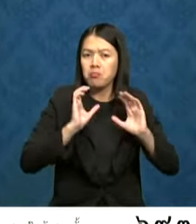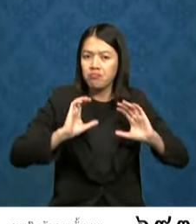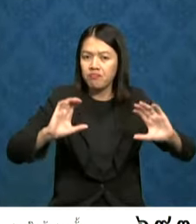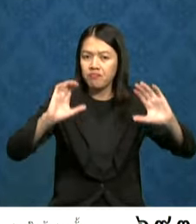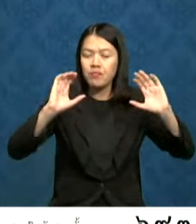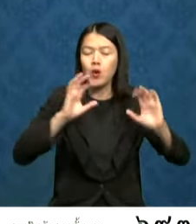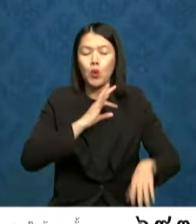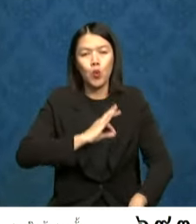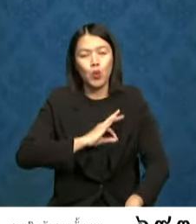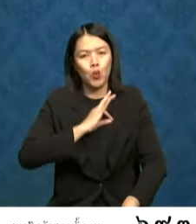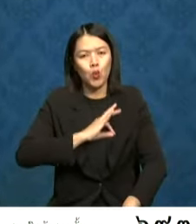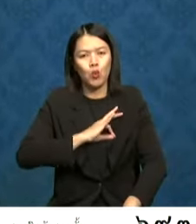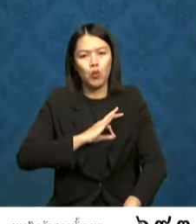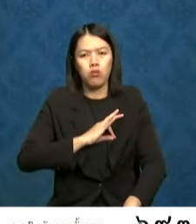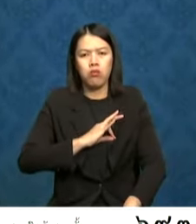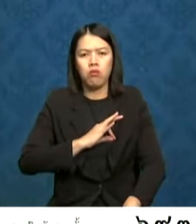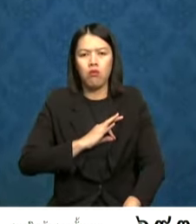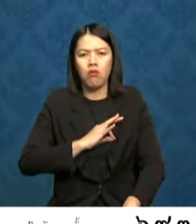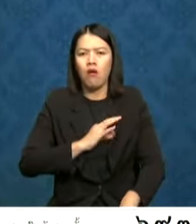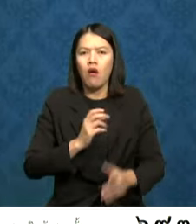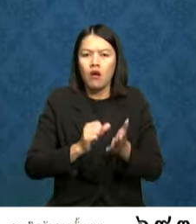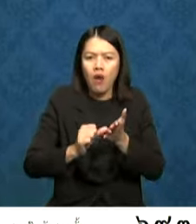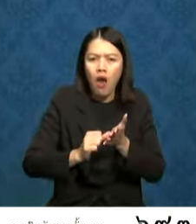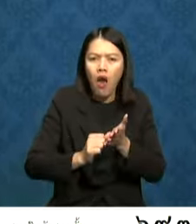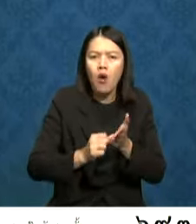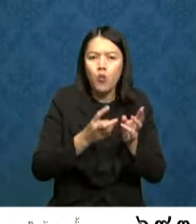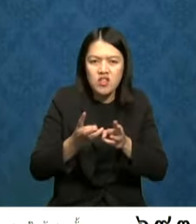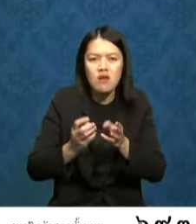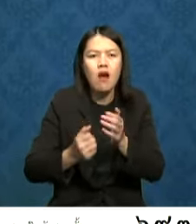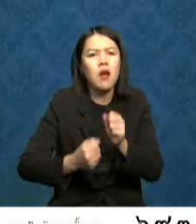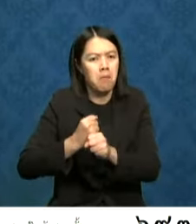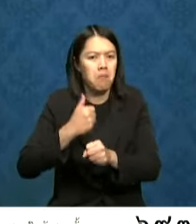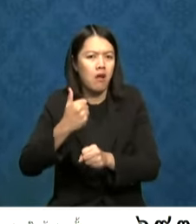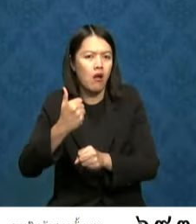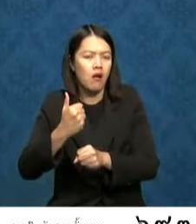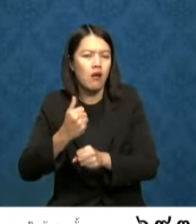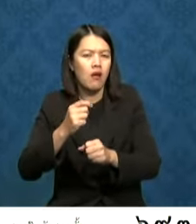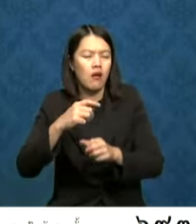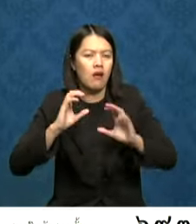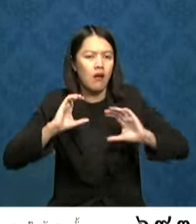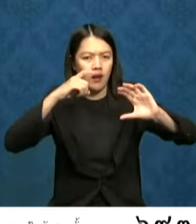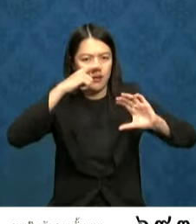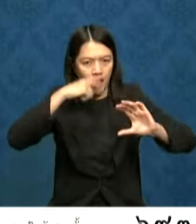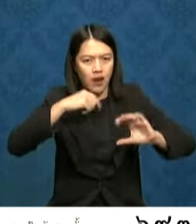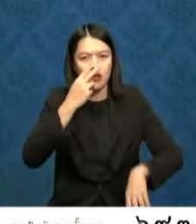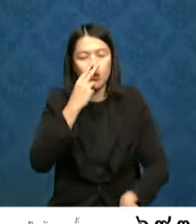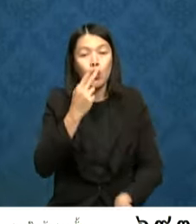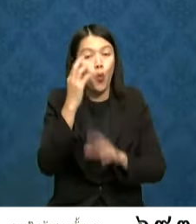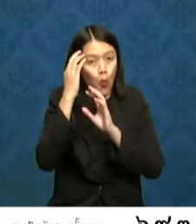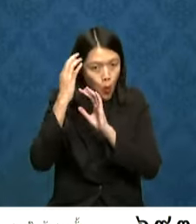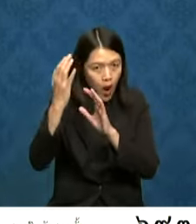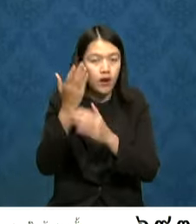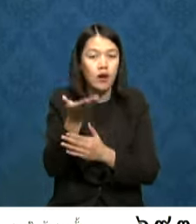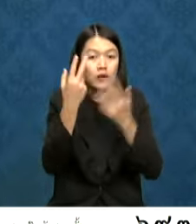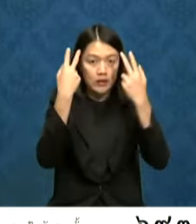ไม่มีความรู้สึกเลยว่าจะเป็นทางออกทางรอของการปฏิรูประบบราชการไทยผ่านถ้อยคำในการแถลงนโยบายครั้งนี้แลฉั้นหวังเป็นอย่าง